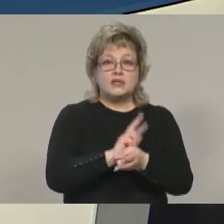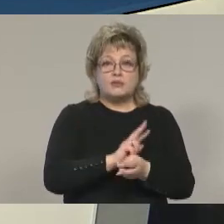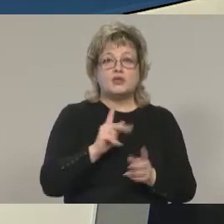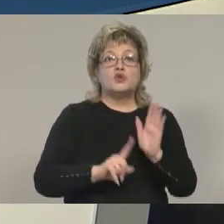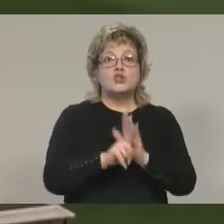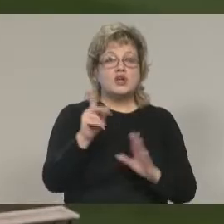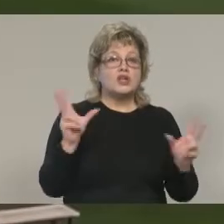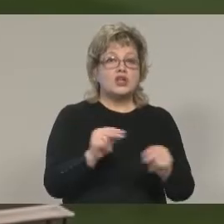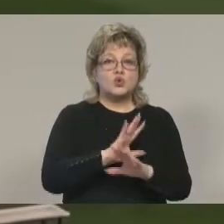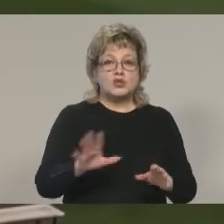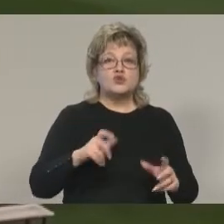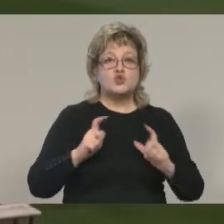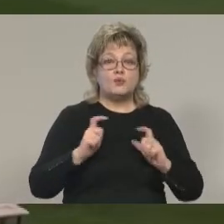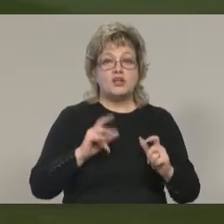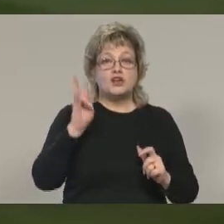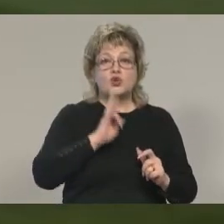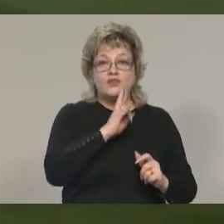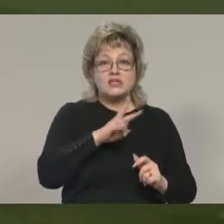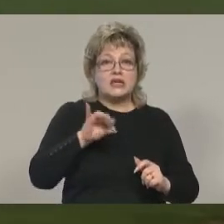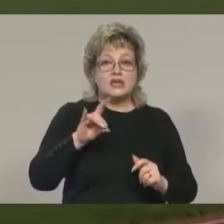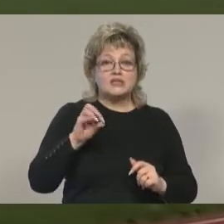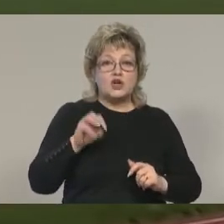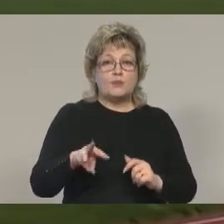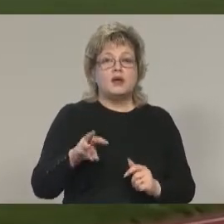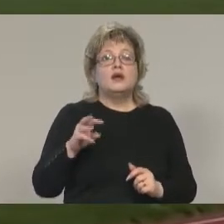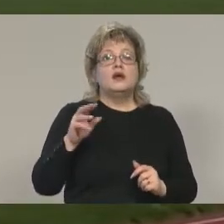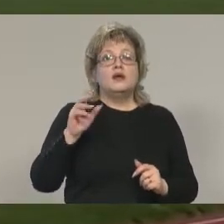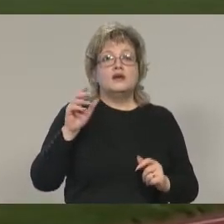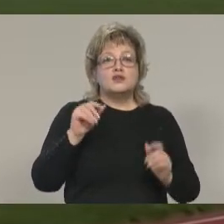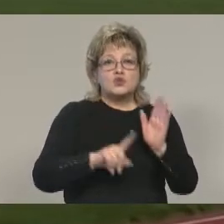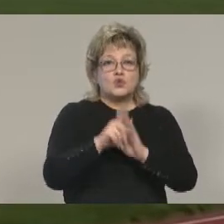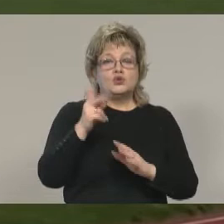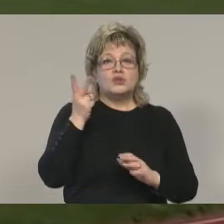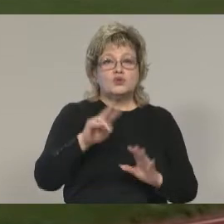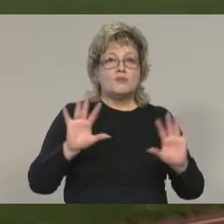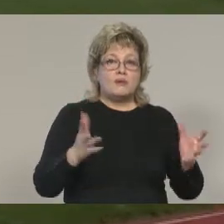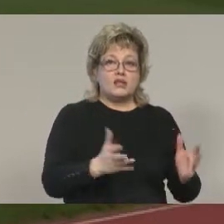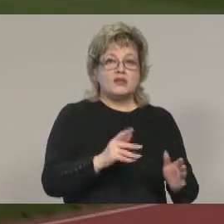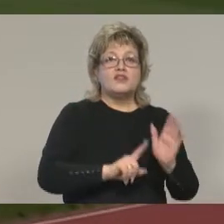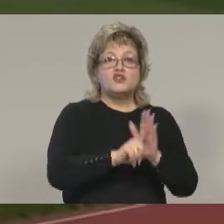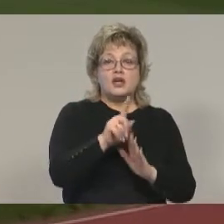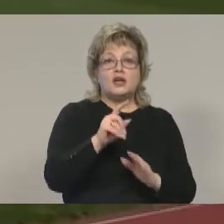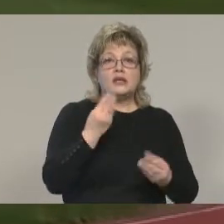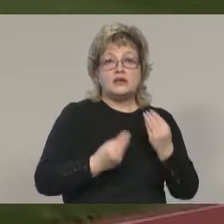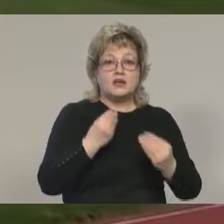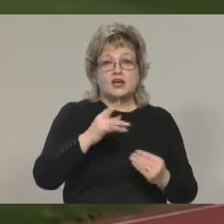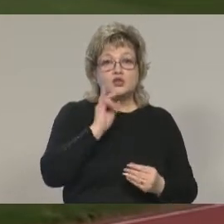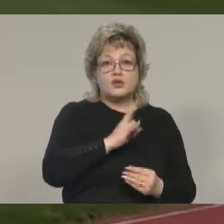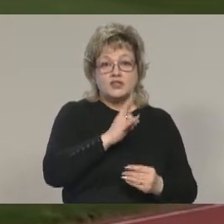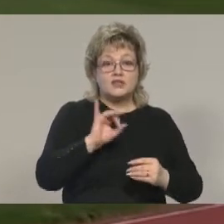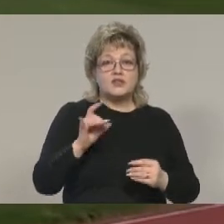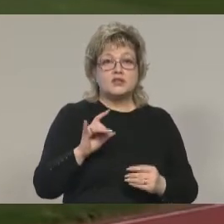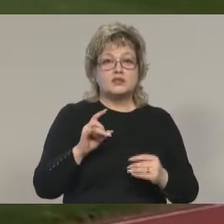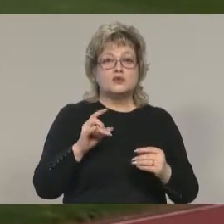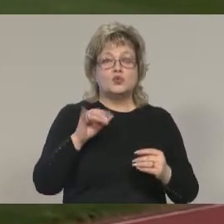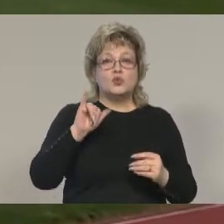Но начало не удалось. Соперник, норвежский Лиллестрём, сходу создал пару опасных моментов. Сначала у игрока норвежцев из